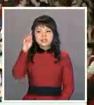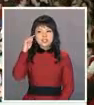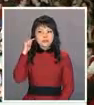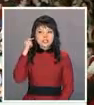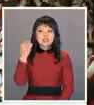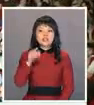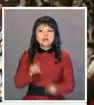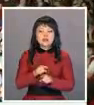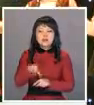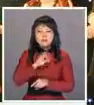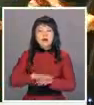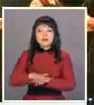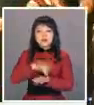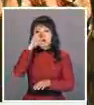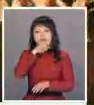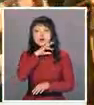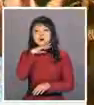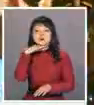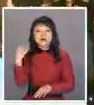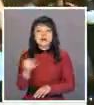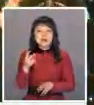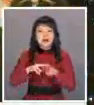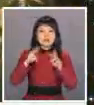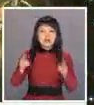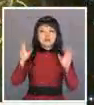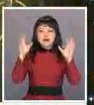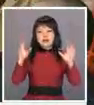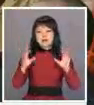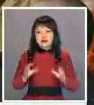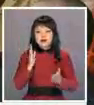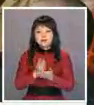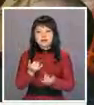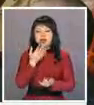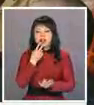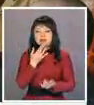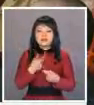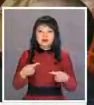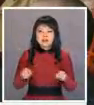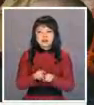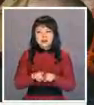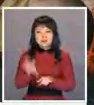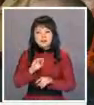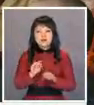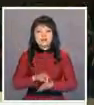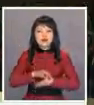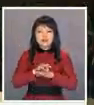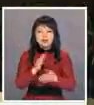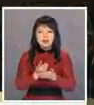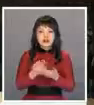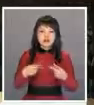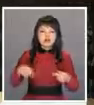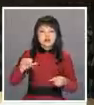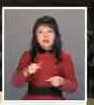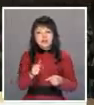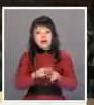Әзірбайжандар қазақ халқы секілді көпшіл, ырым тыйымдарының да ұқсастығы бар. Азерий мәдени бірлестігінің қойылымдары да осыған сай, тіпті ұлттық